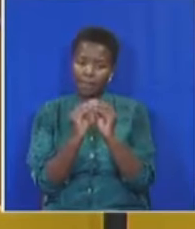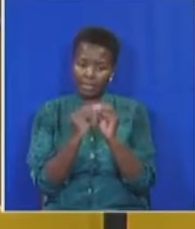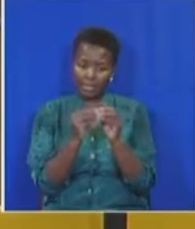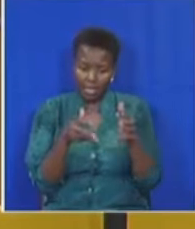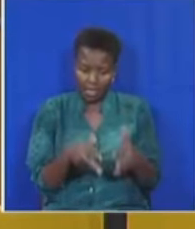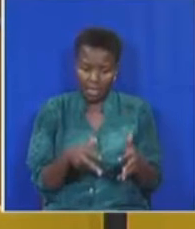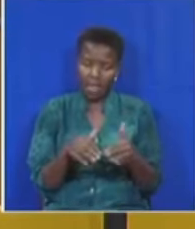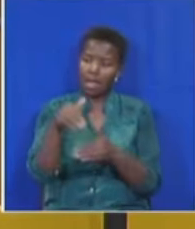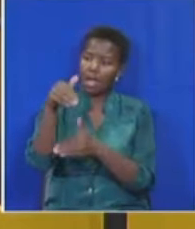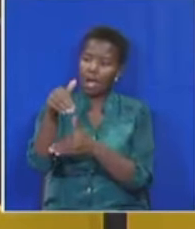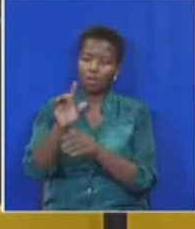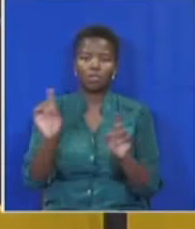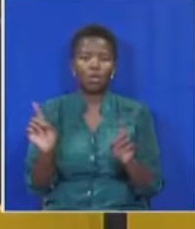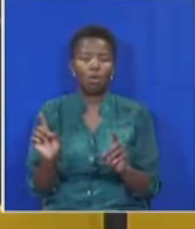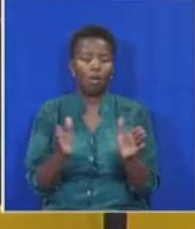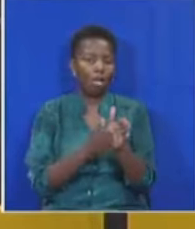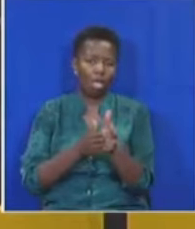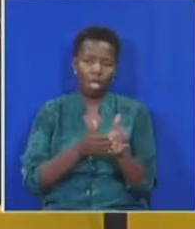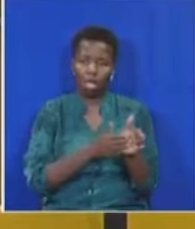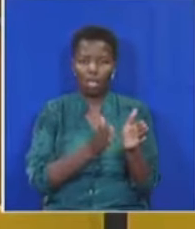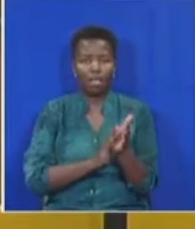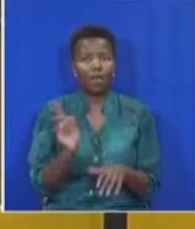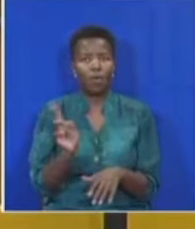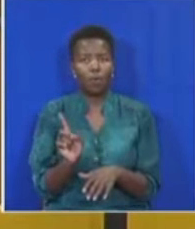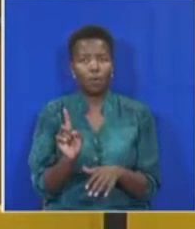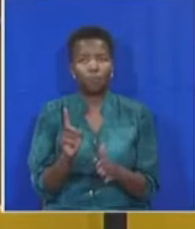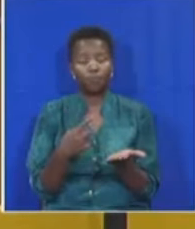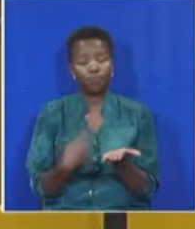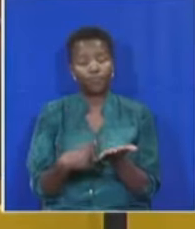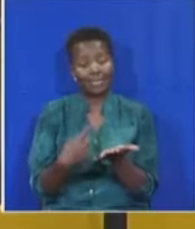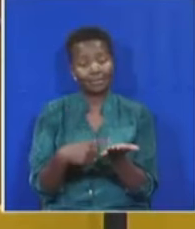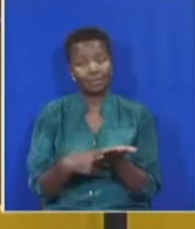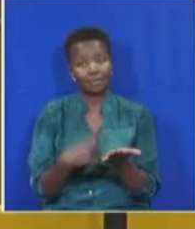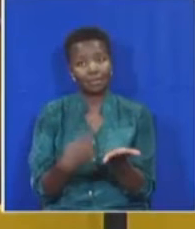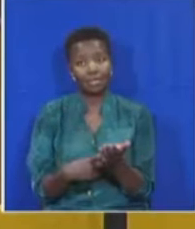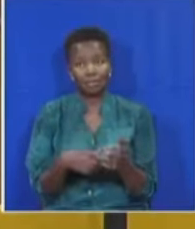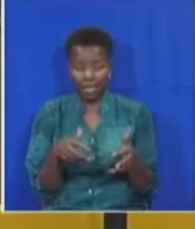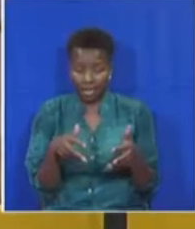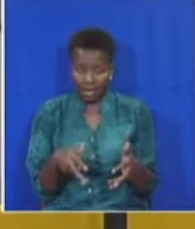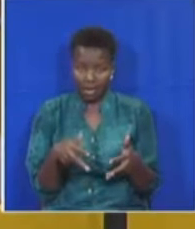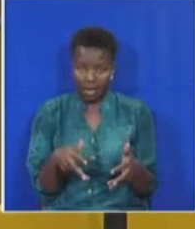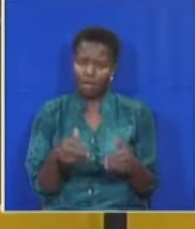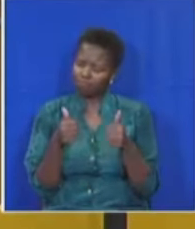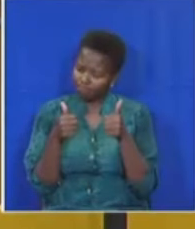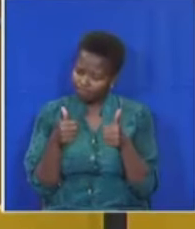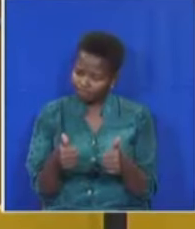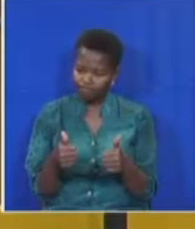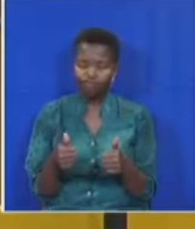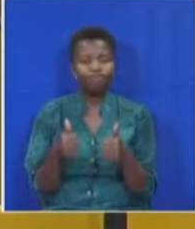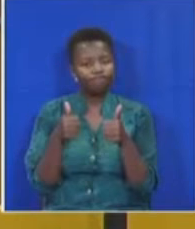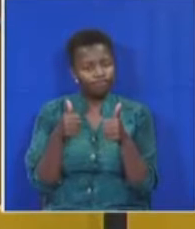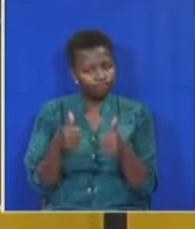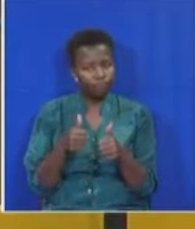ondive. Ile debate iza kakuhle intle idandalazisa